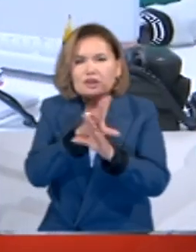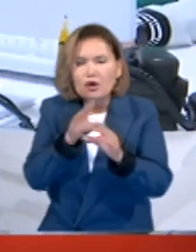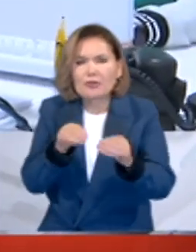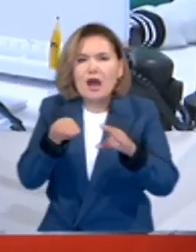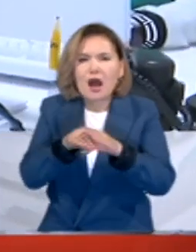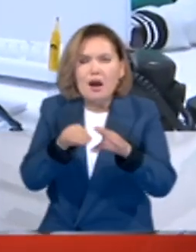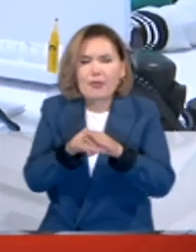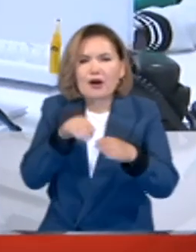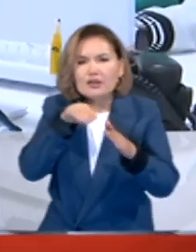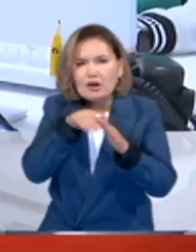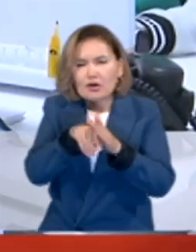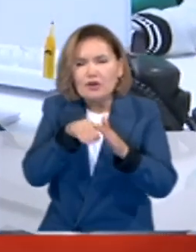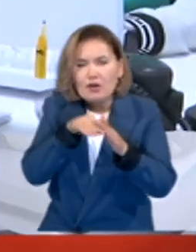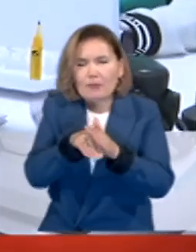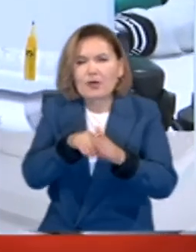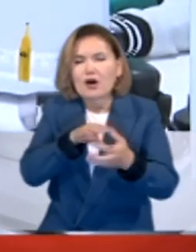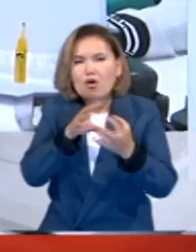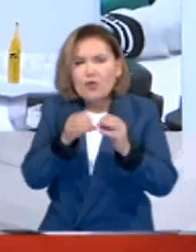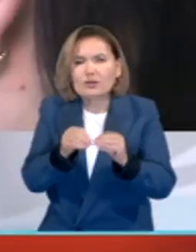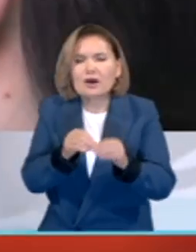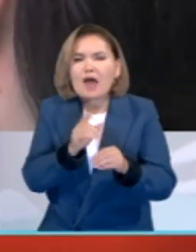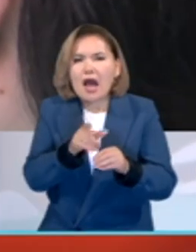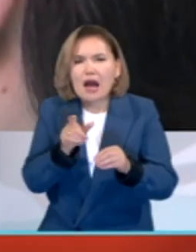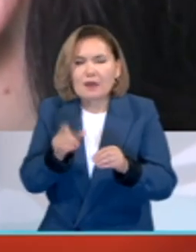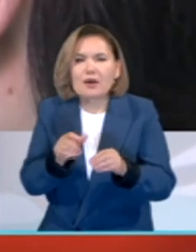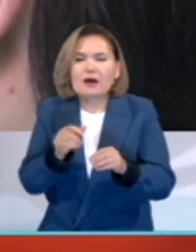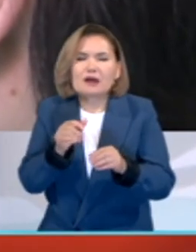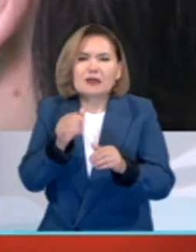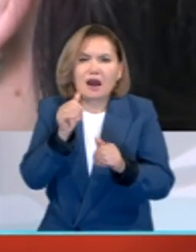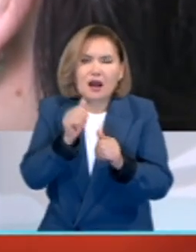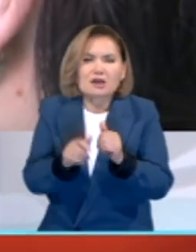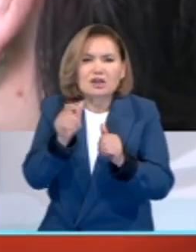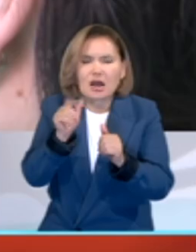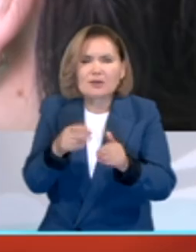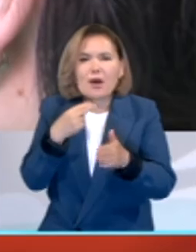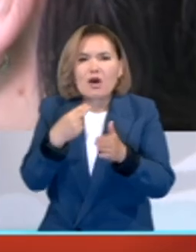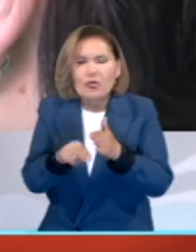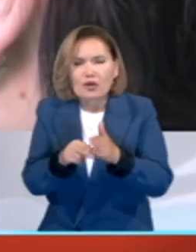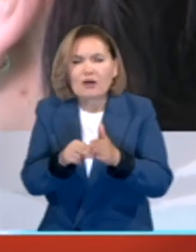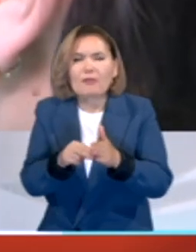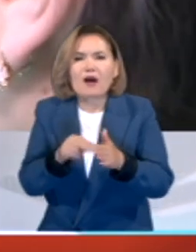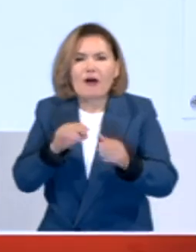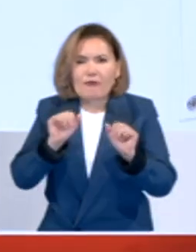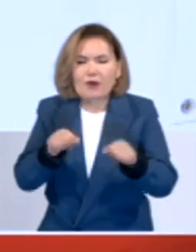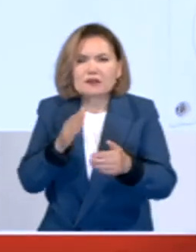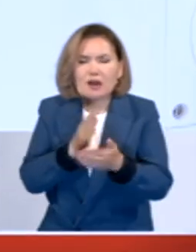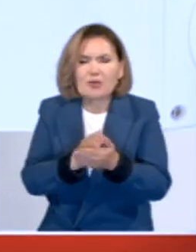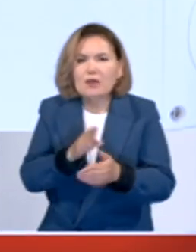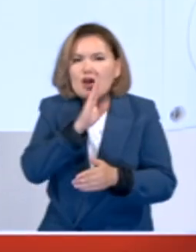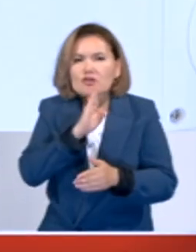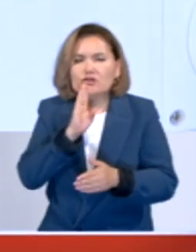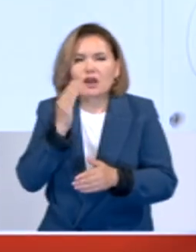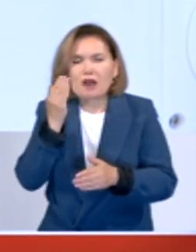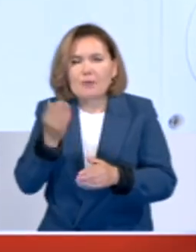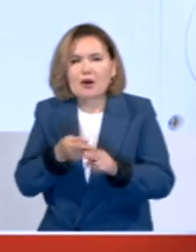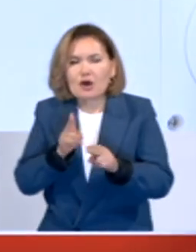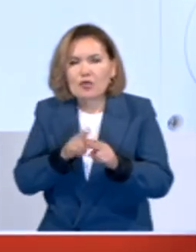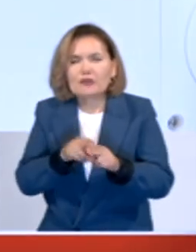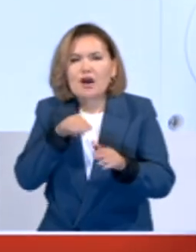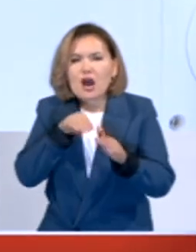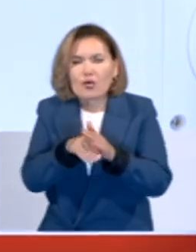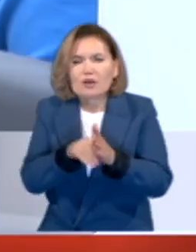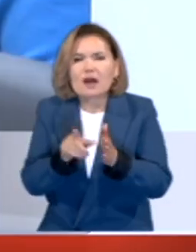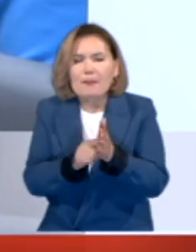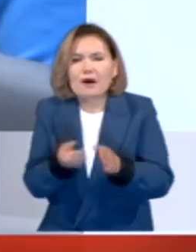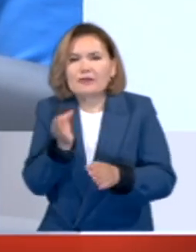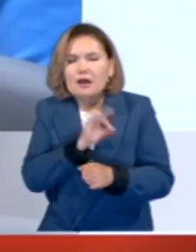сомасын бір-біріне аударалуы оларға тездетіп үйлі болуға мүмкіндік береді. Өскемендік Толқын Жылқайдарова да отбасылық пакетті тиімді пайдаланып